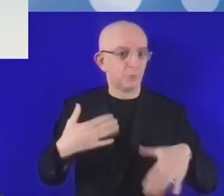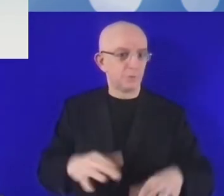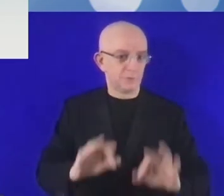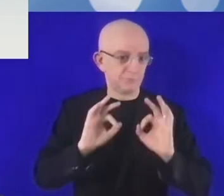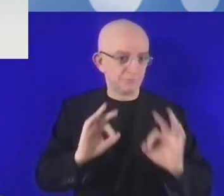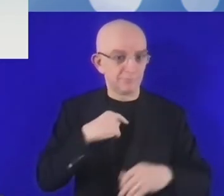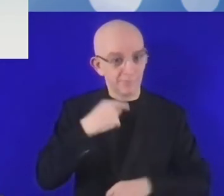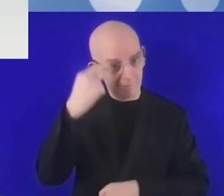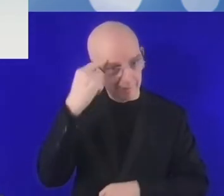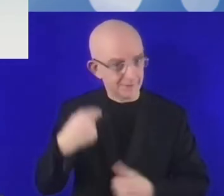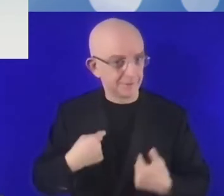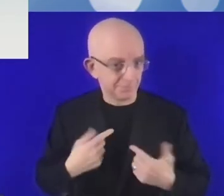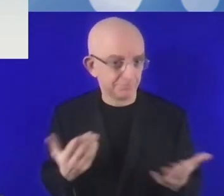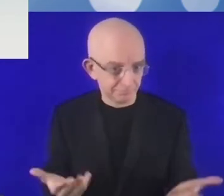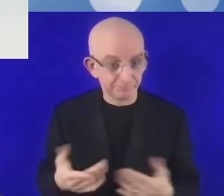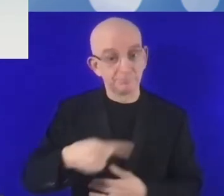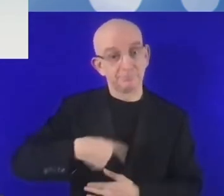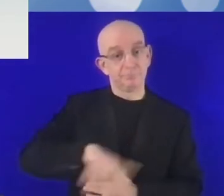la sécurité.